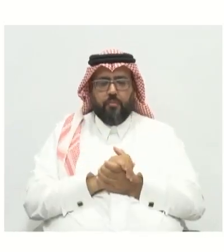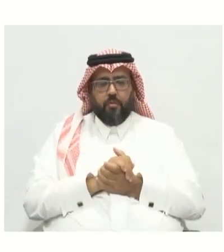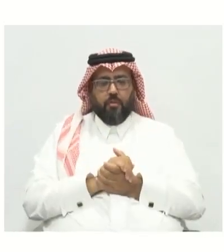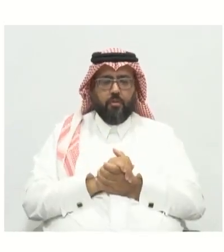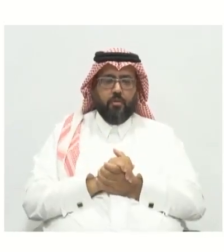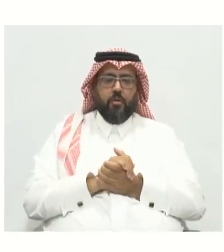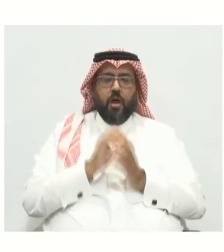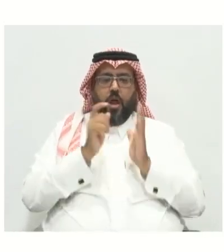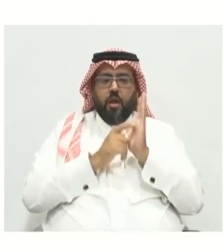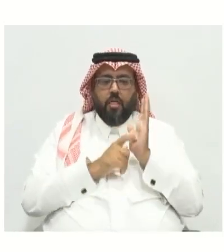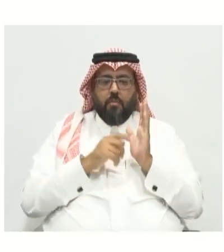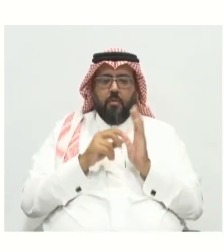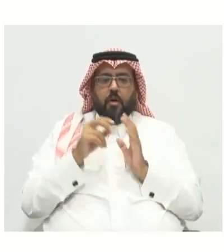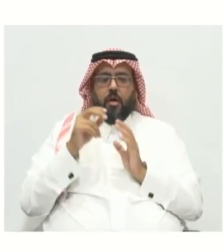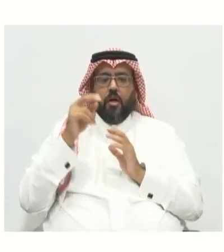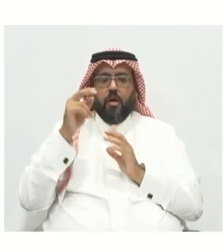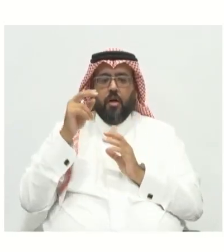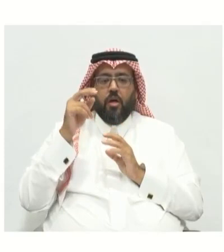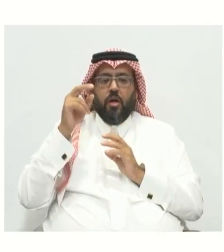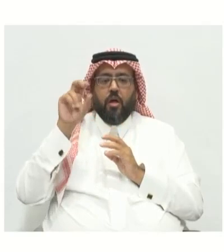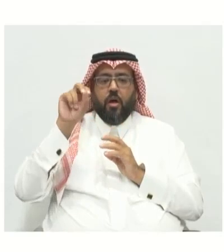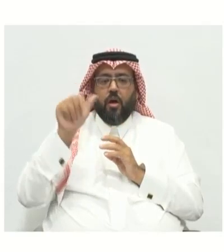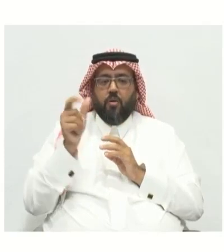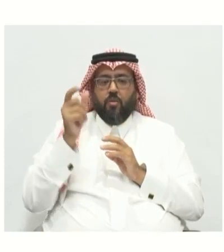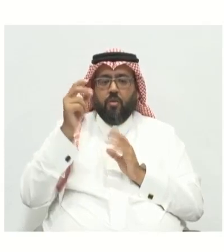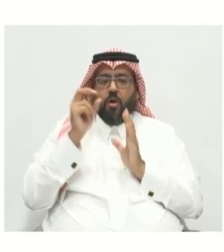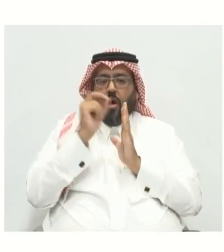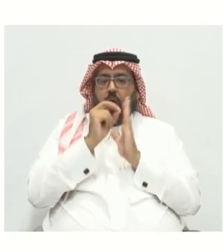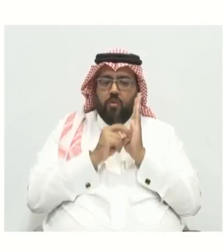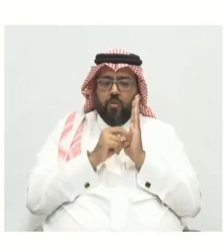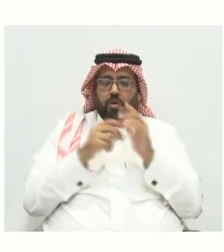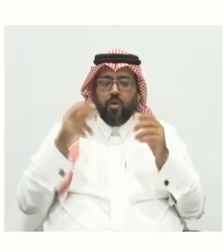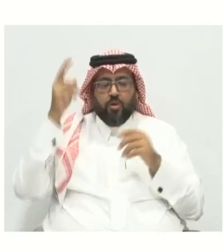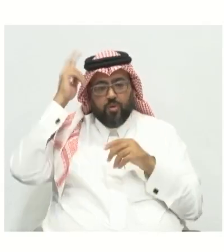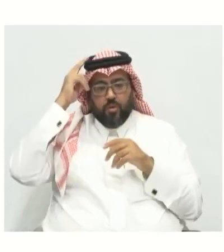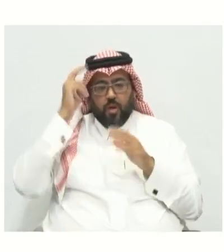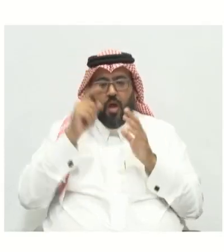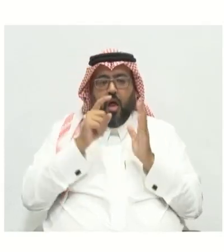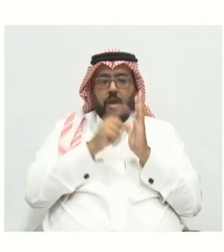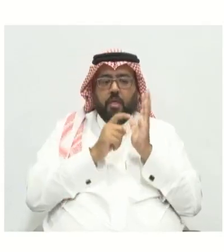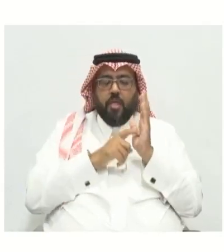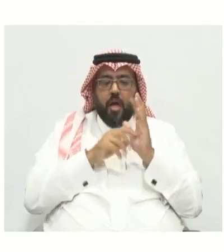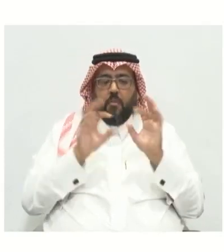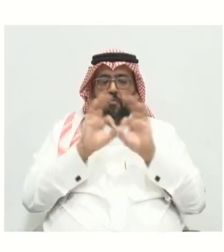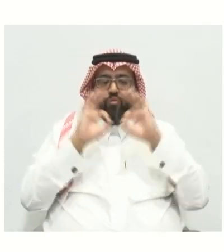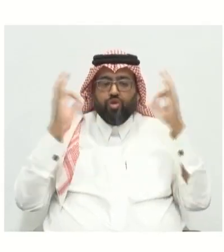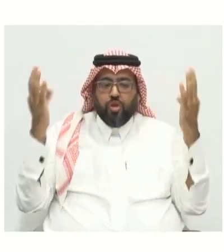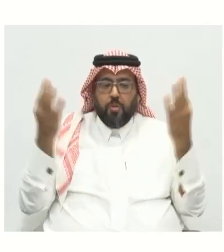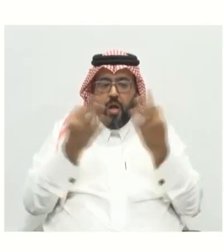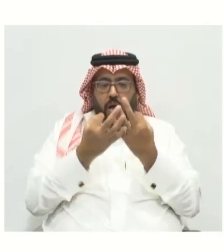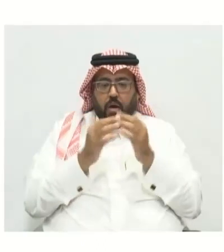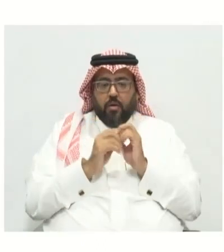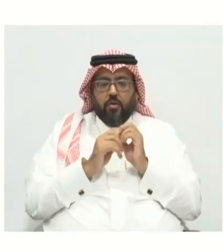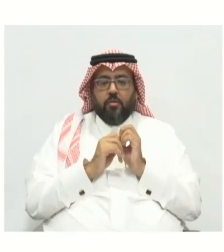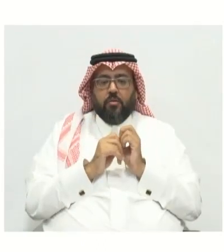جاء في النظم العامه للقانون السعودي كذلك النظام المجتمعي النظام المجتمعي ما المقصود به